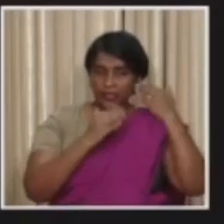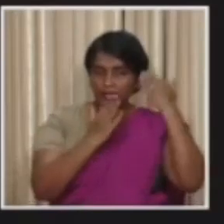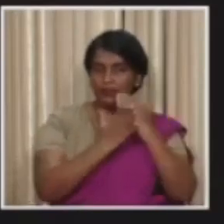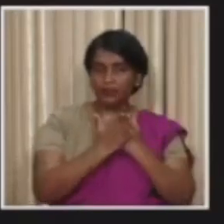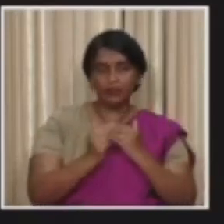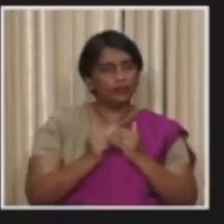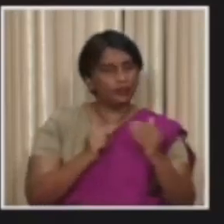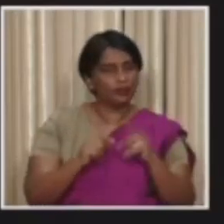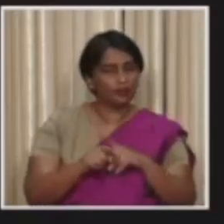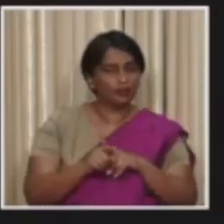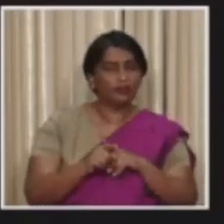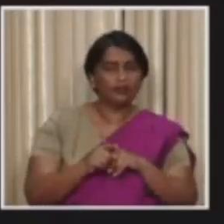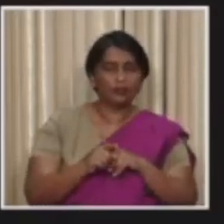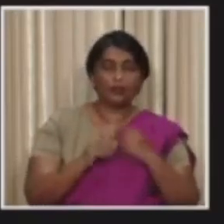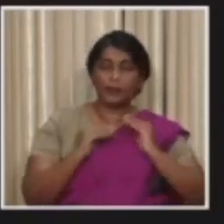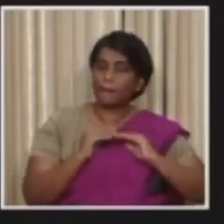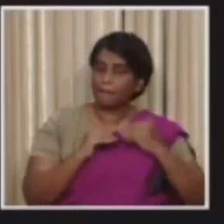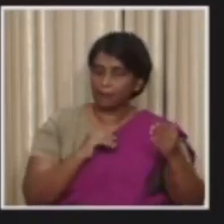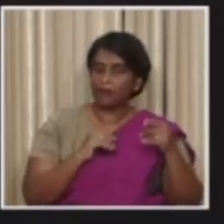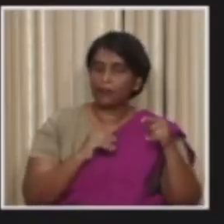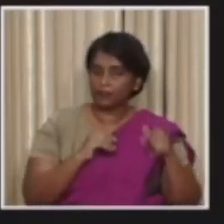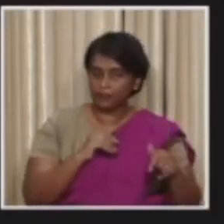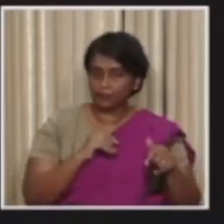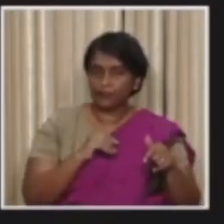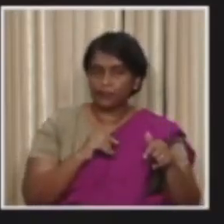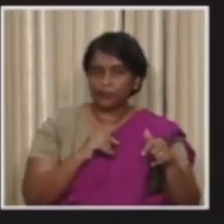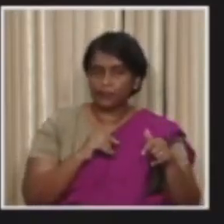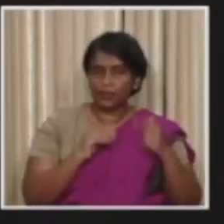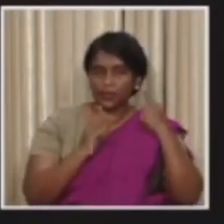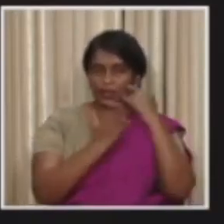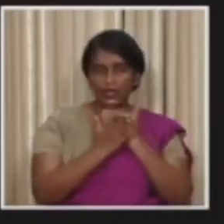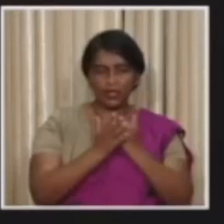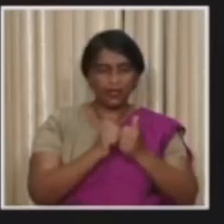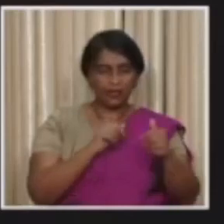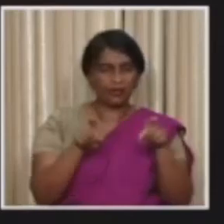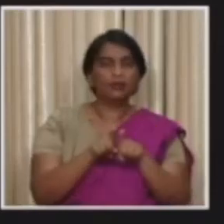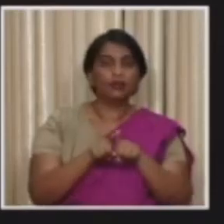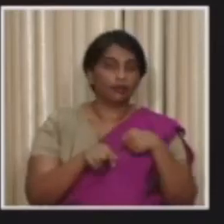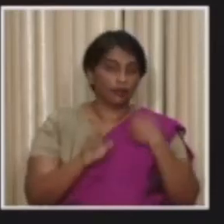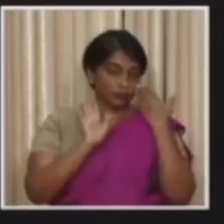කරලා තියෙනවා. ඊට පස්සේ ඉතාමත්ම වැදගත් පනතක් අද ඉදිරිපත් කරනවා